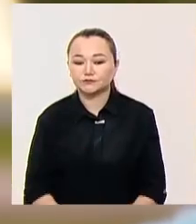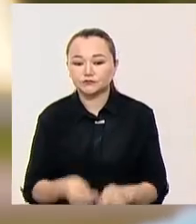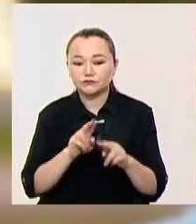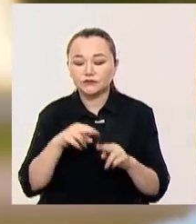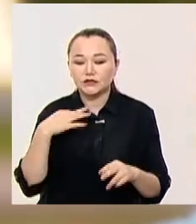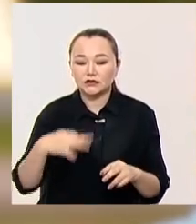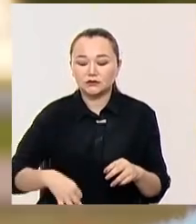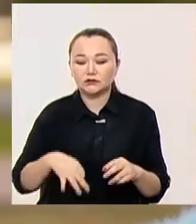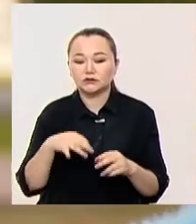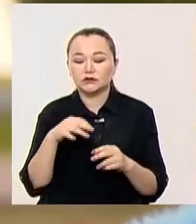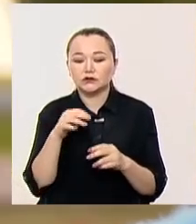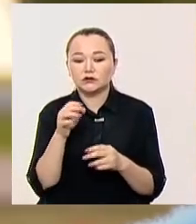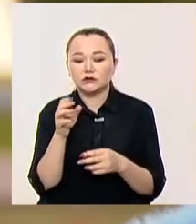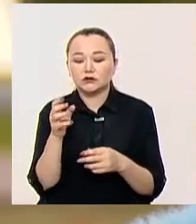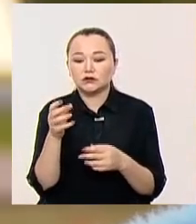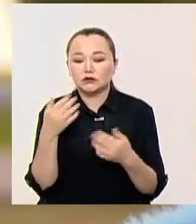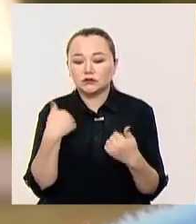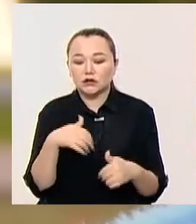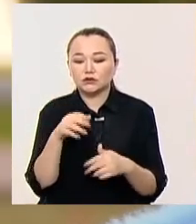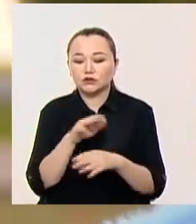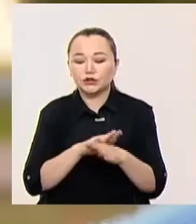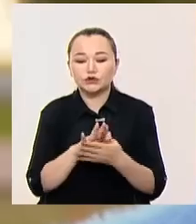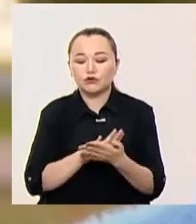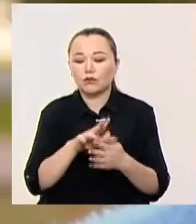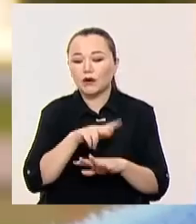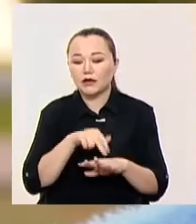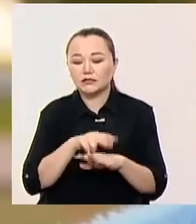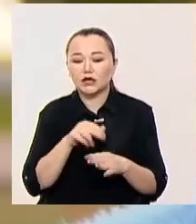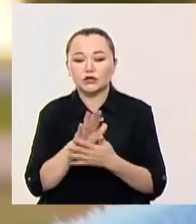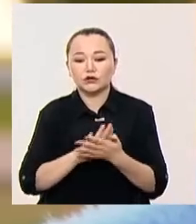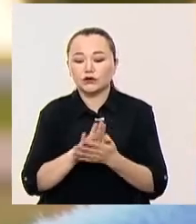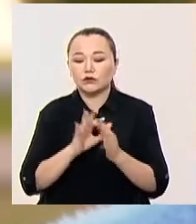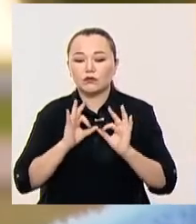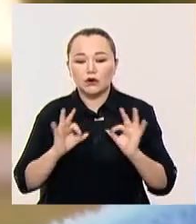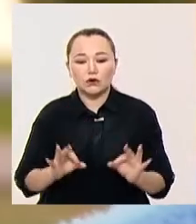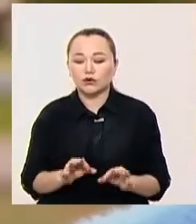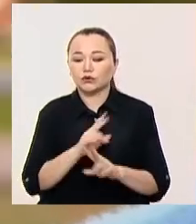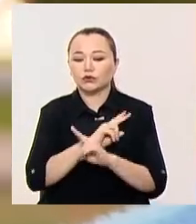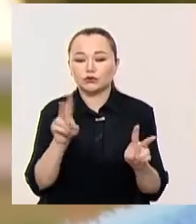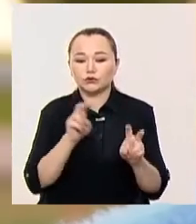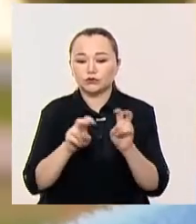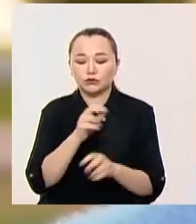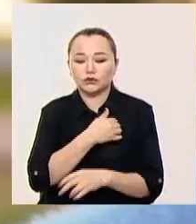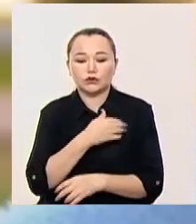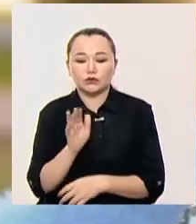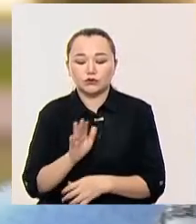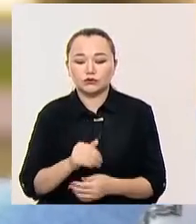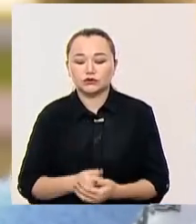балам жүлкеннің берсі. Ешқандай полиция, ешқандай прокуратура. Ешкім іздемей жатыр.